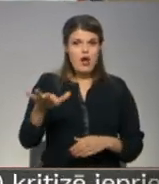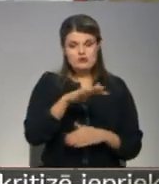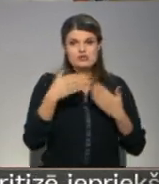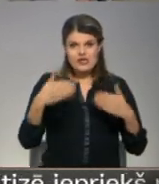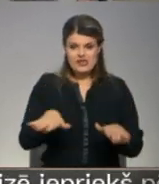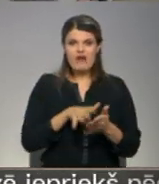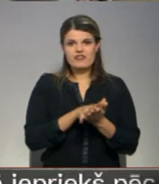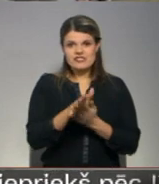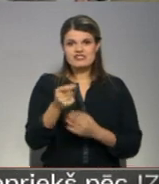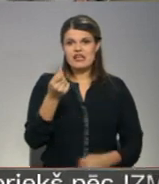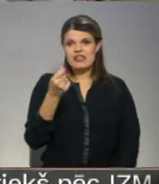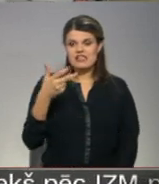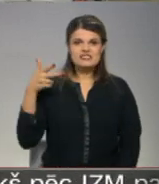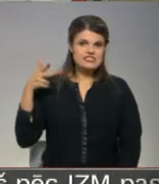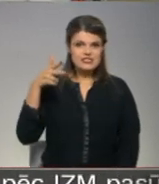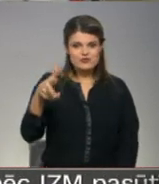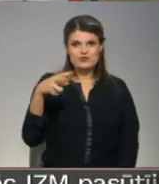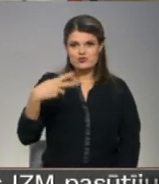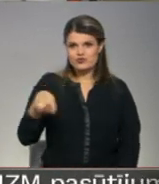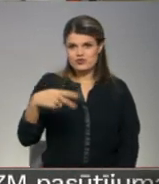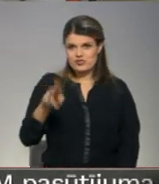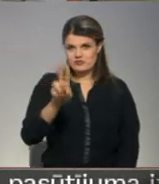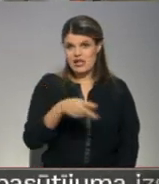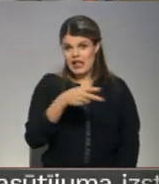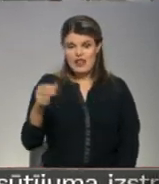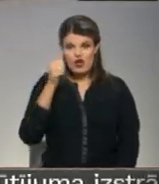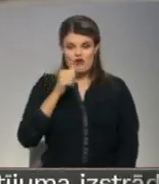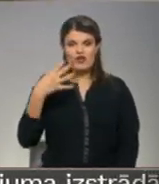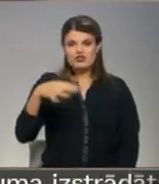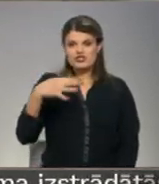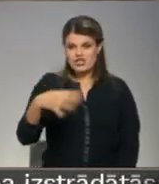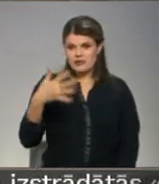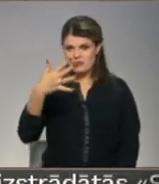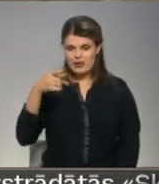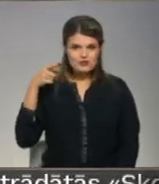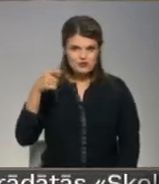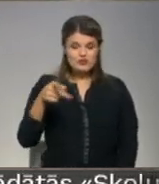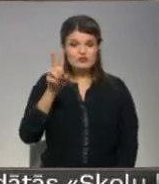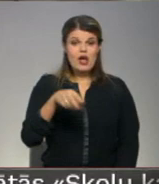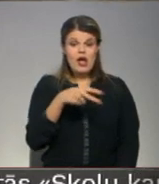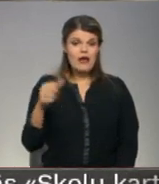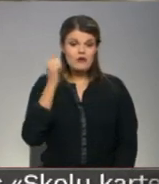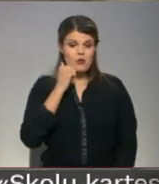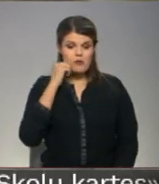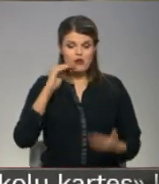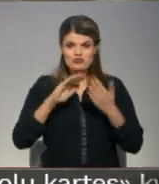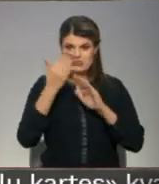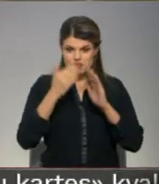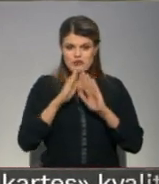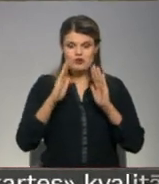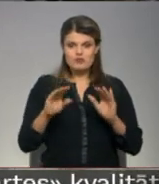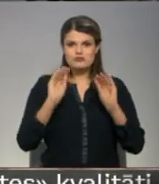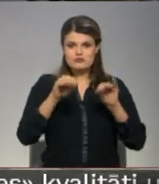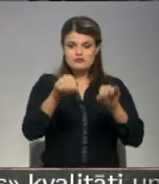jau iztērēti gandrīz 3200 eiro. Vēl 45 000 eiro Bauskas pilsētā bedrēs tikšot